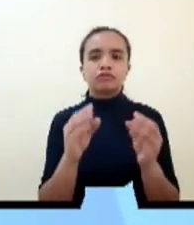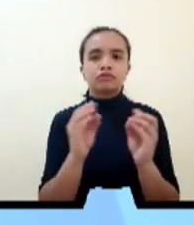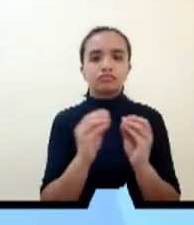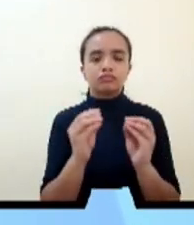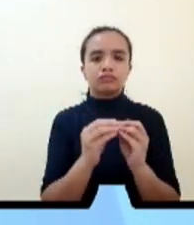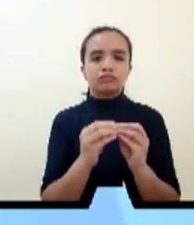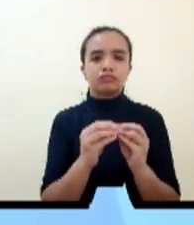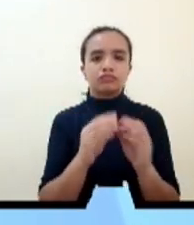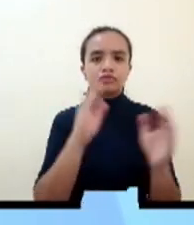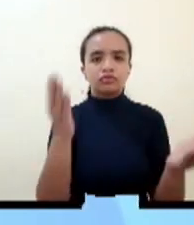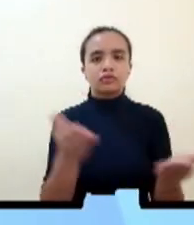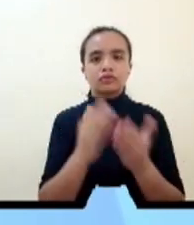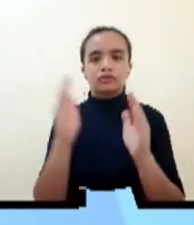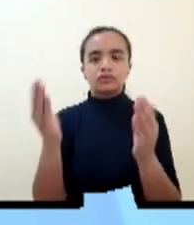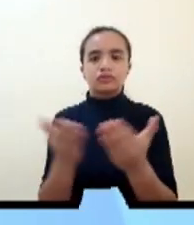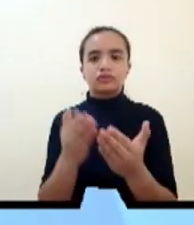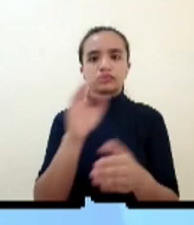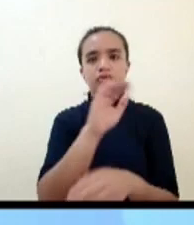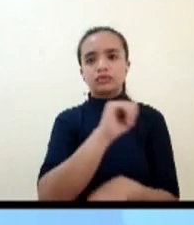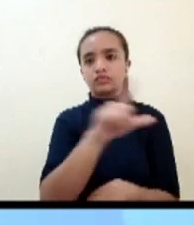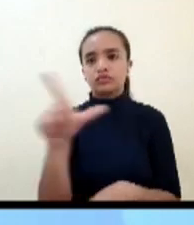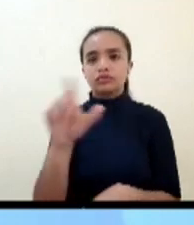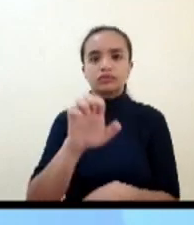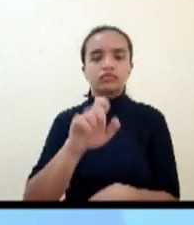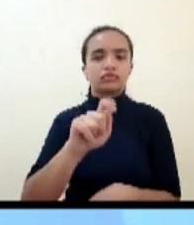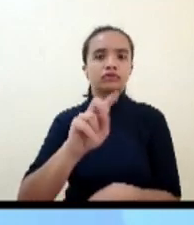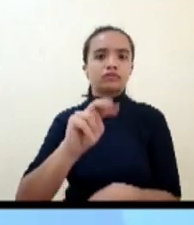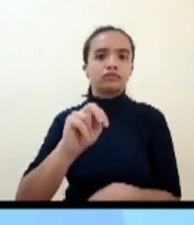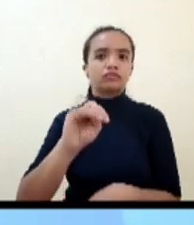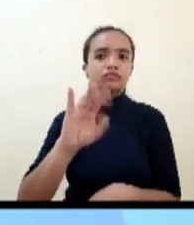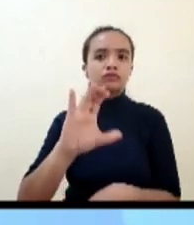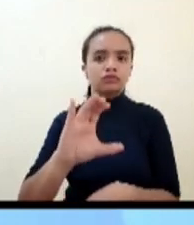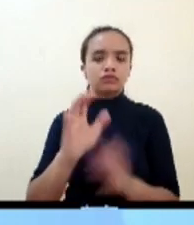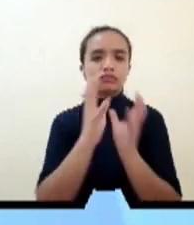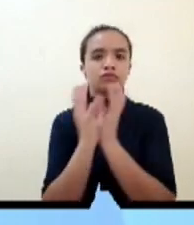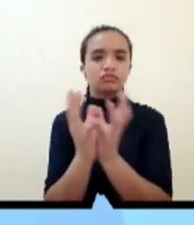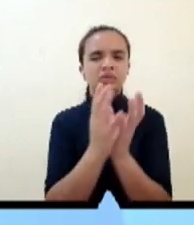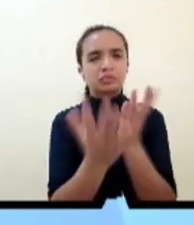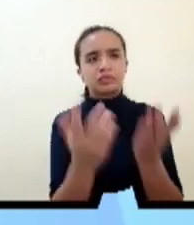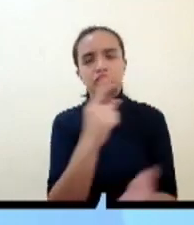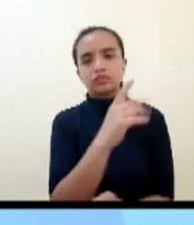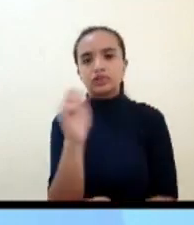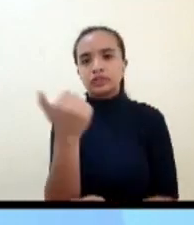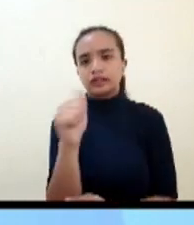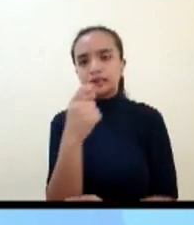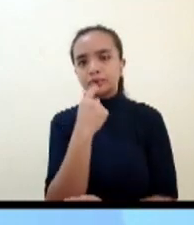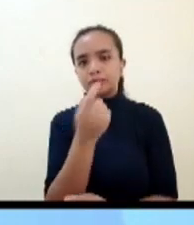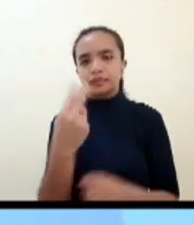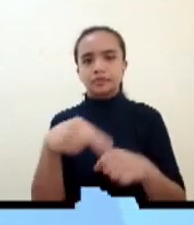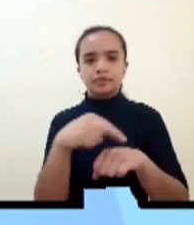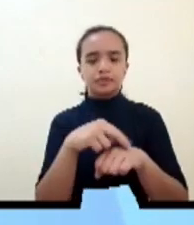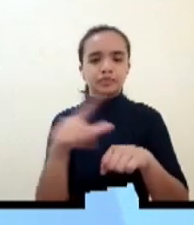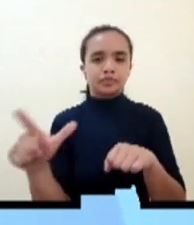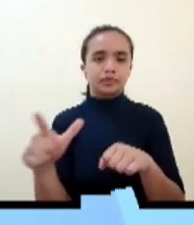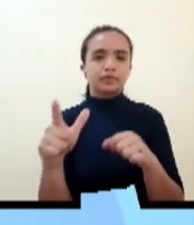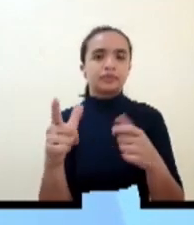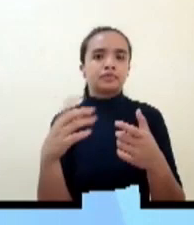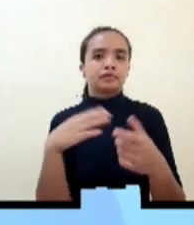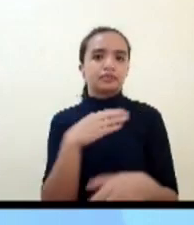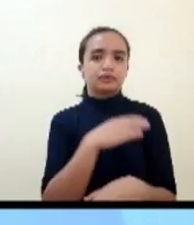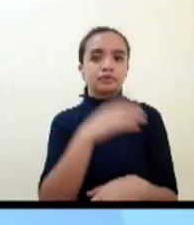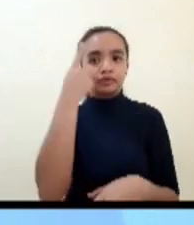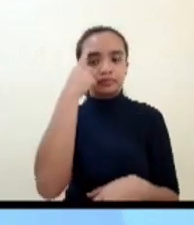bawat ethnic communities, no, dahil napakarami natin, no, 110 according to National Commission for Indigenous Peoples.